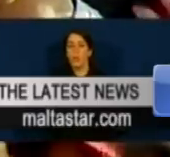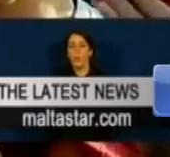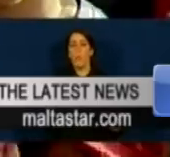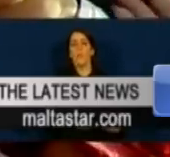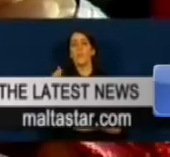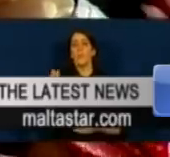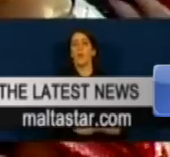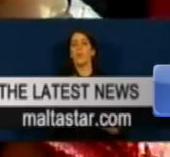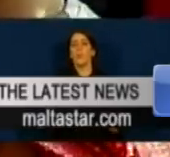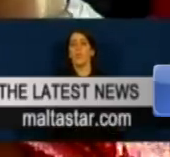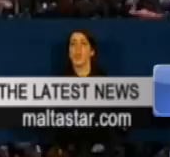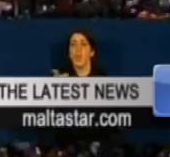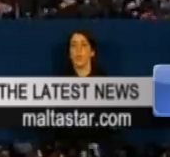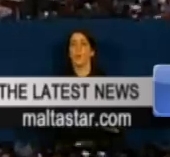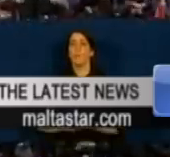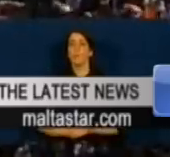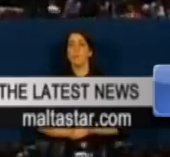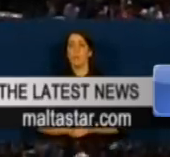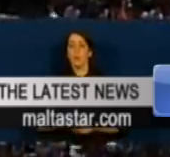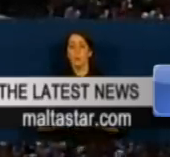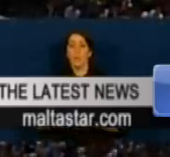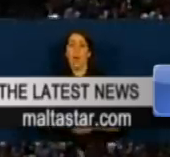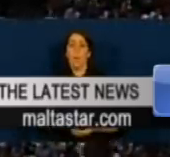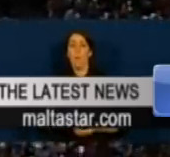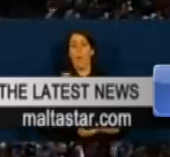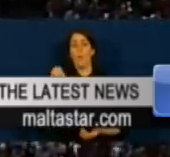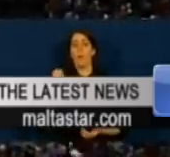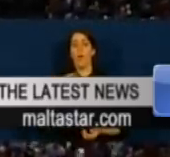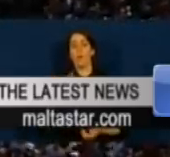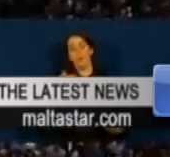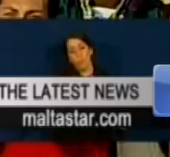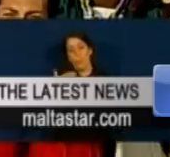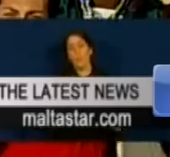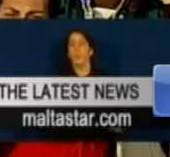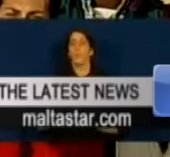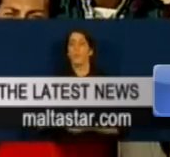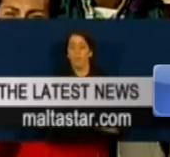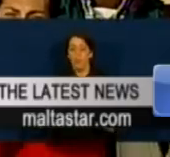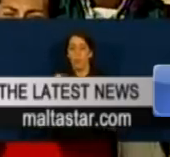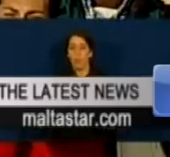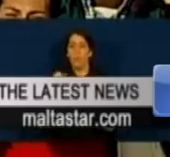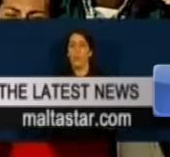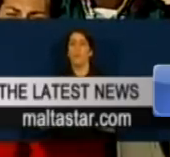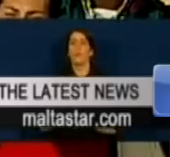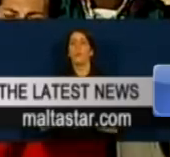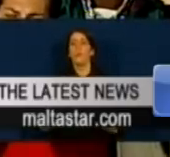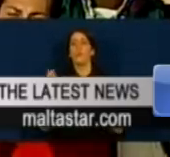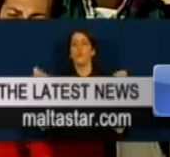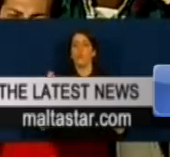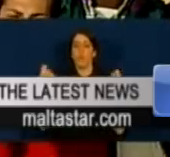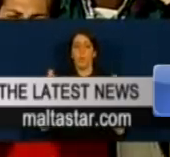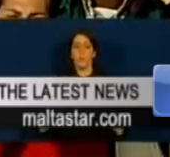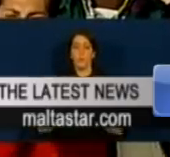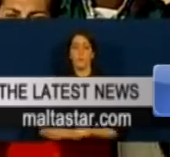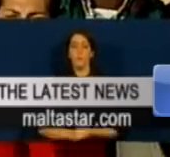jgħinkom iqawwilkom qalbkom ħalli timxu l quddiem ħa tkunu suċċess għax intom kapaċi tkunu suċċess bħal